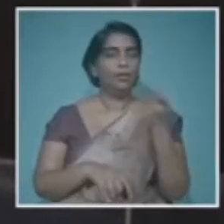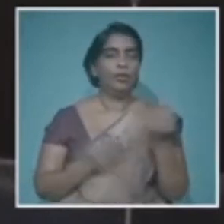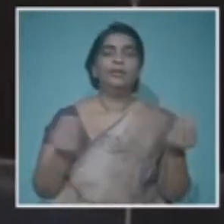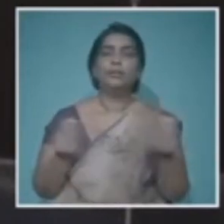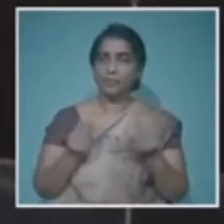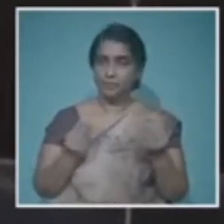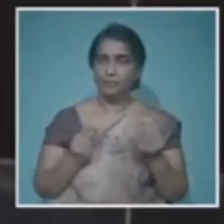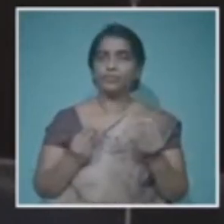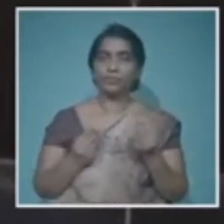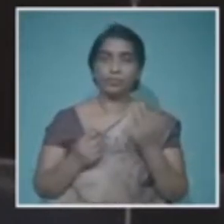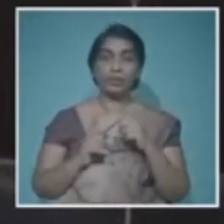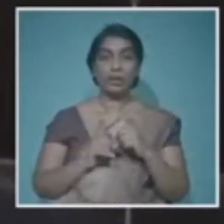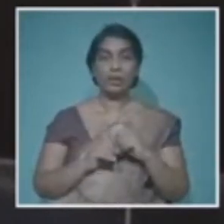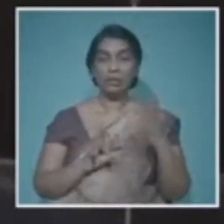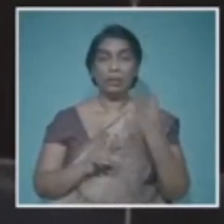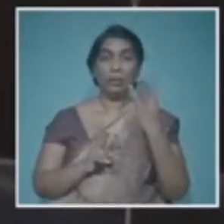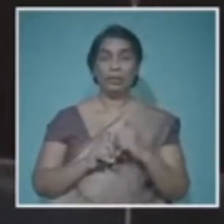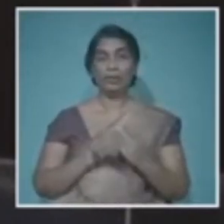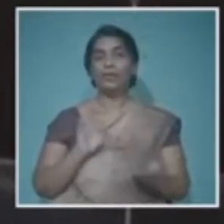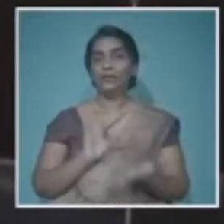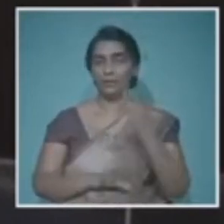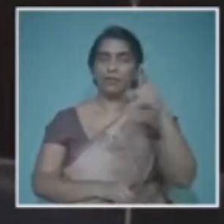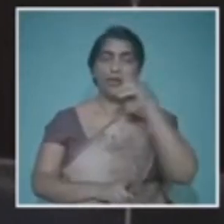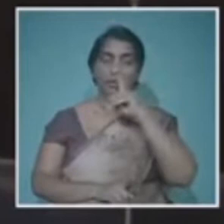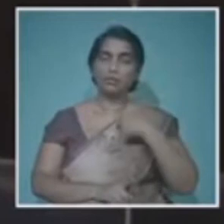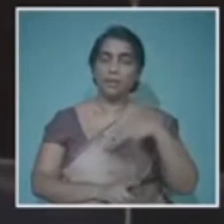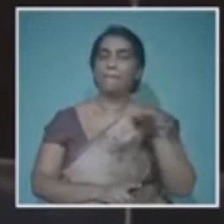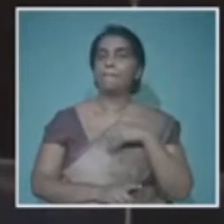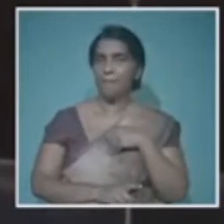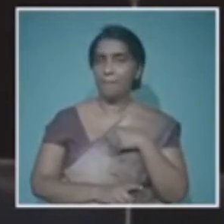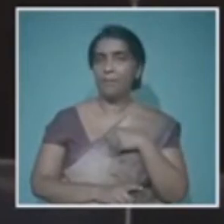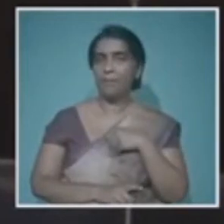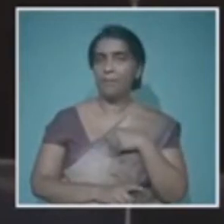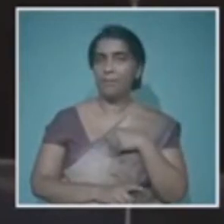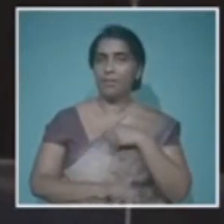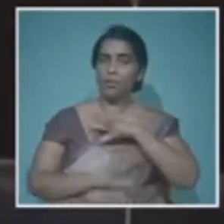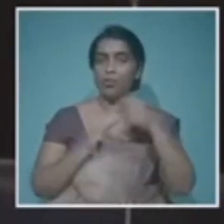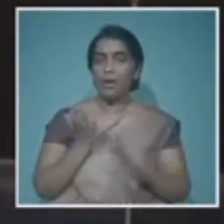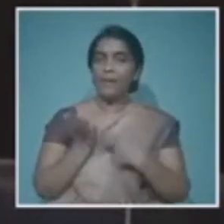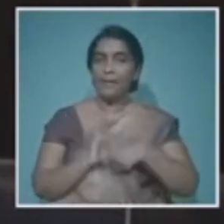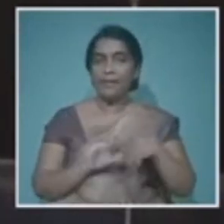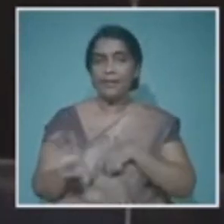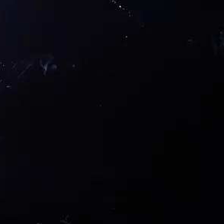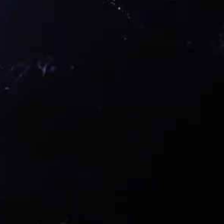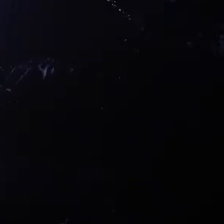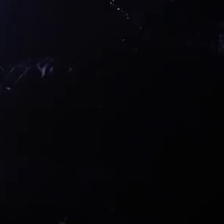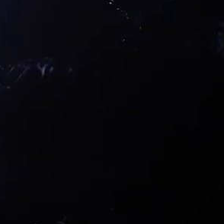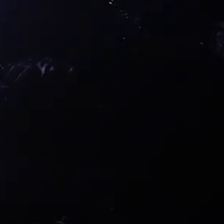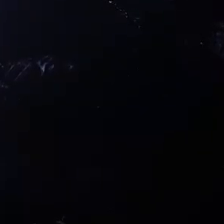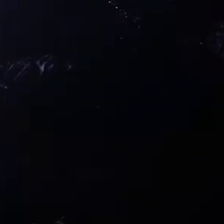අඩුම ගණන තවත් 3 ගුණයක්වත් වෙන්න ඕනේ කියන කාරණය. ඔබතුමත් එක්ක මම ඒකට එකඟයි. ඉතින් ඒකට අපි දෙගොල්ලෝ ගොඩ දලා උත්සාහ කරමු. ඔව් ස්තුතියි.